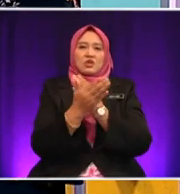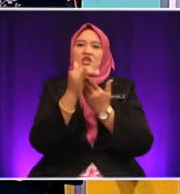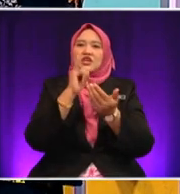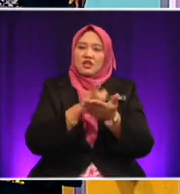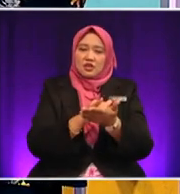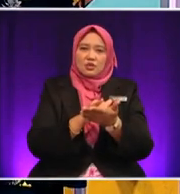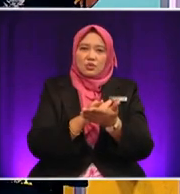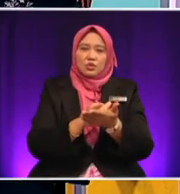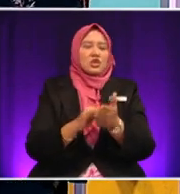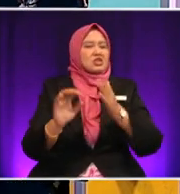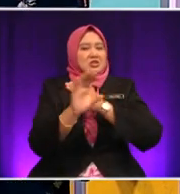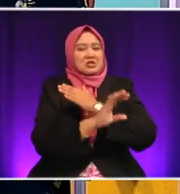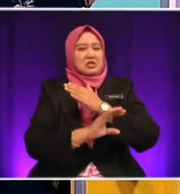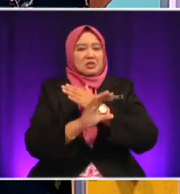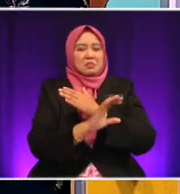besok